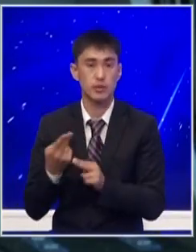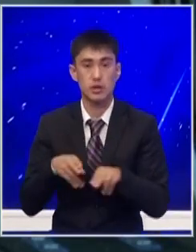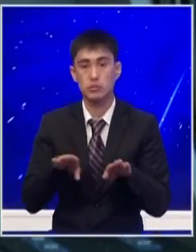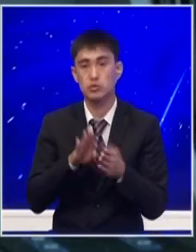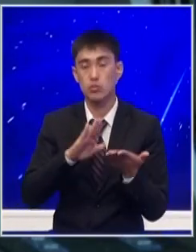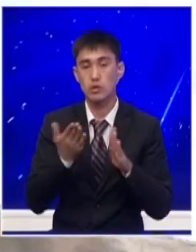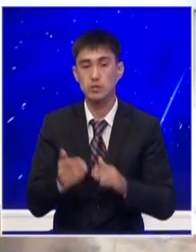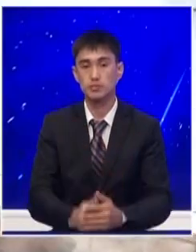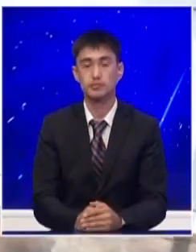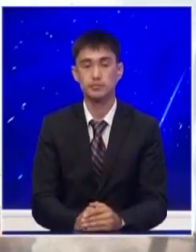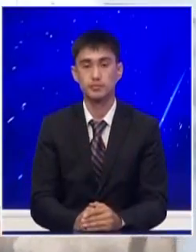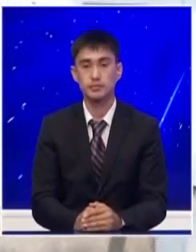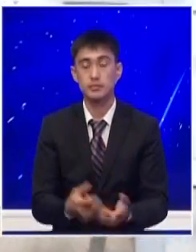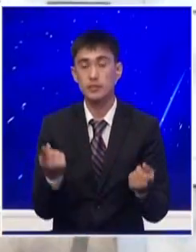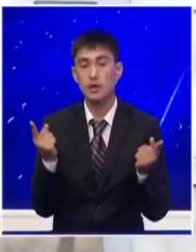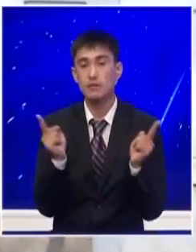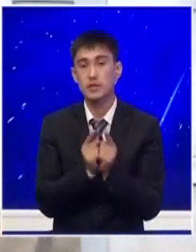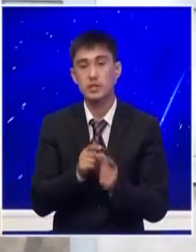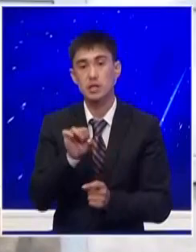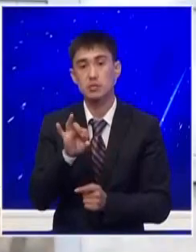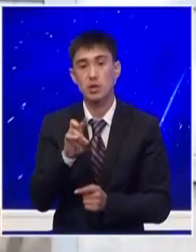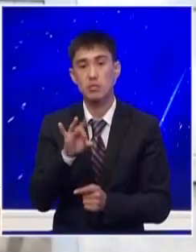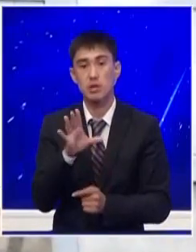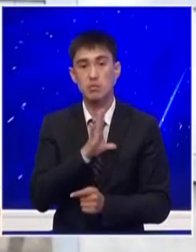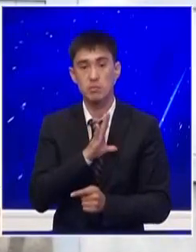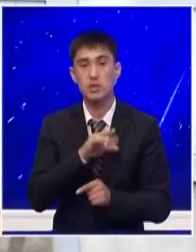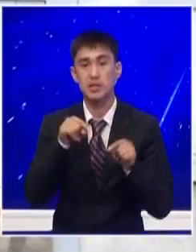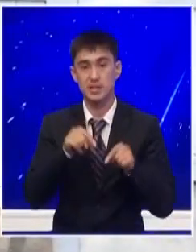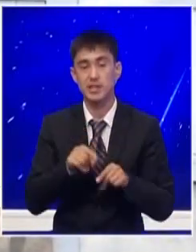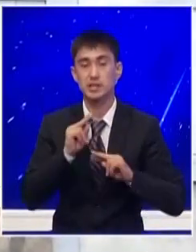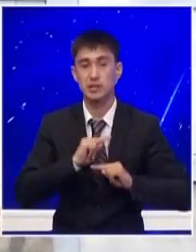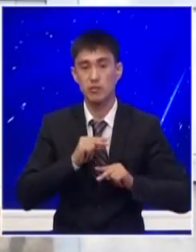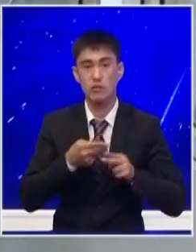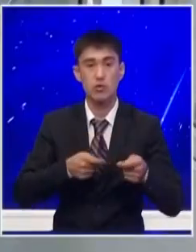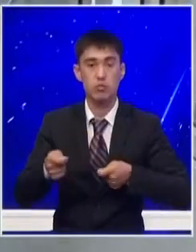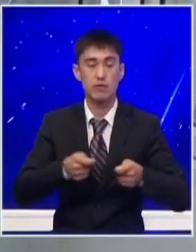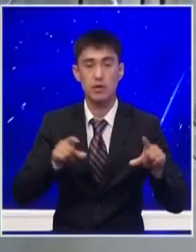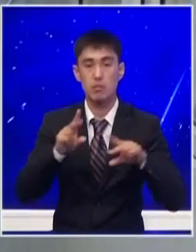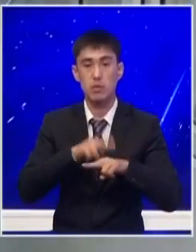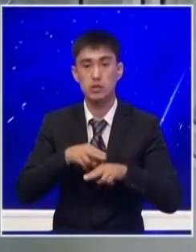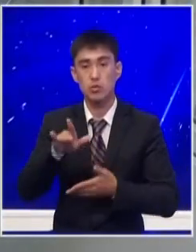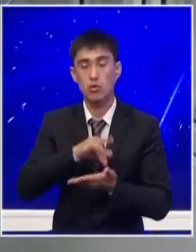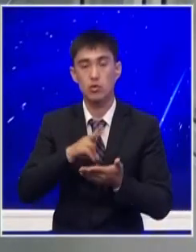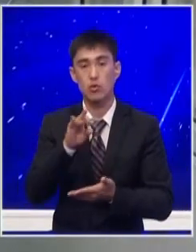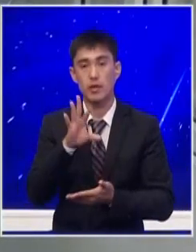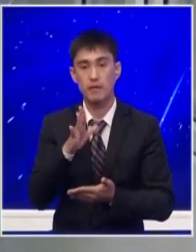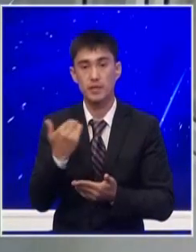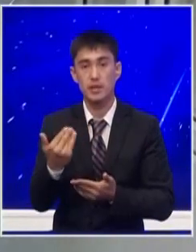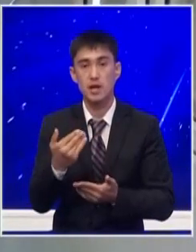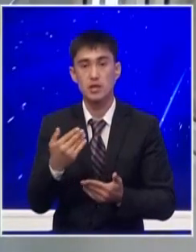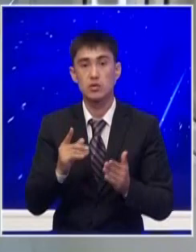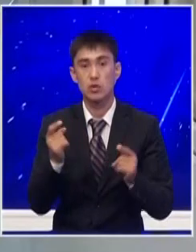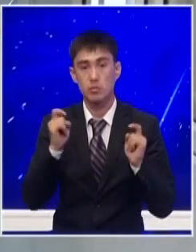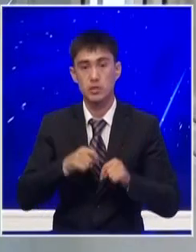таким ситуациям. Встреча Асемгуль и Армана произошла именно здесь, в управлении полиции города Кунаев. Тогда они